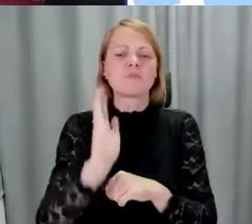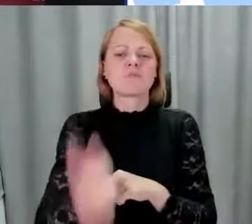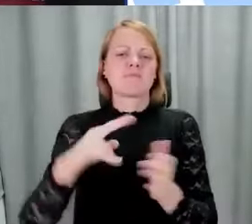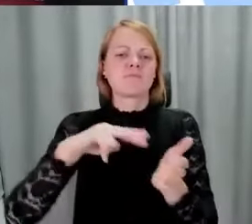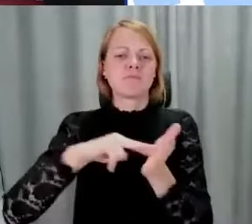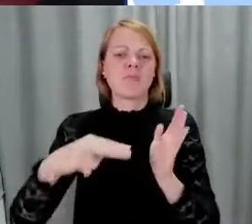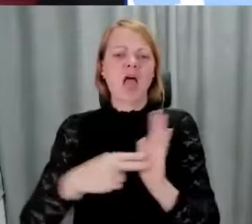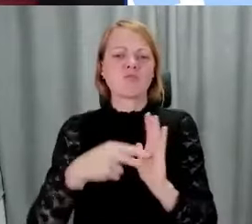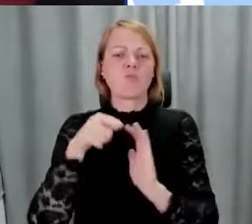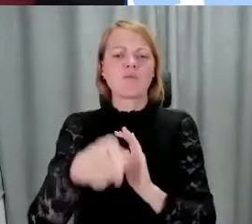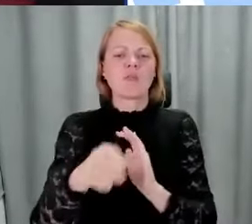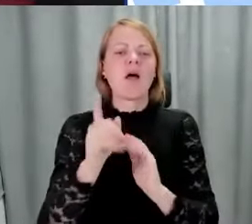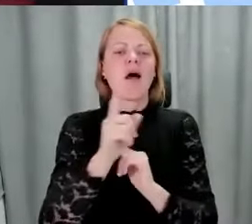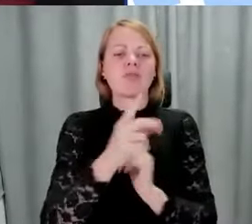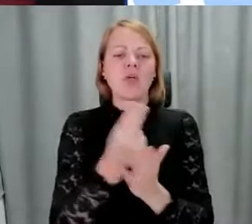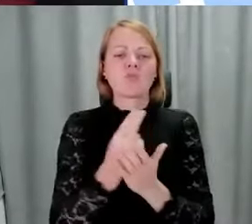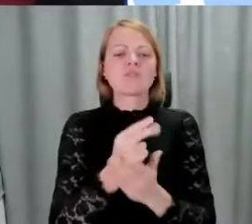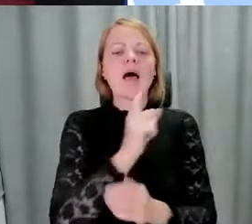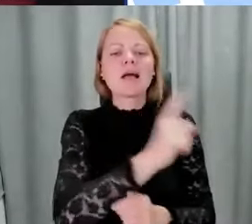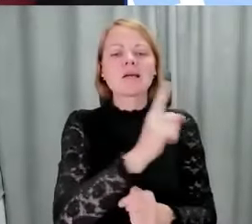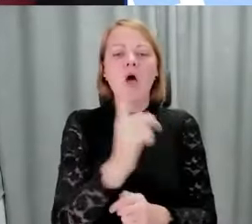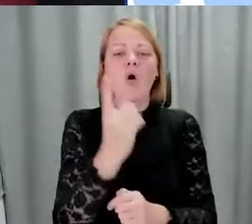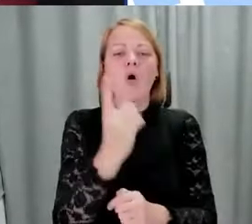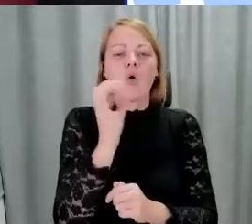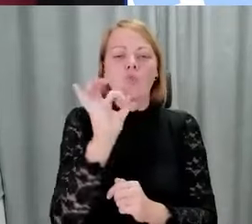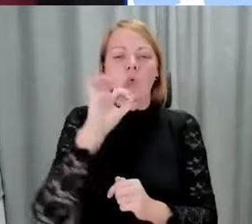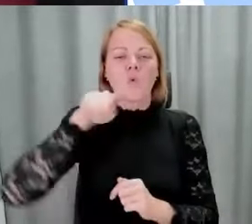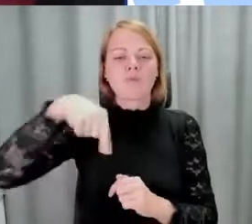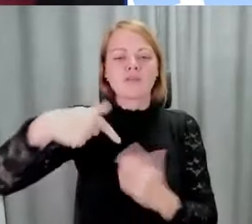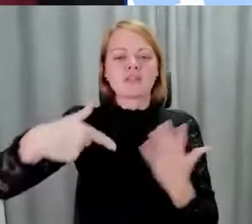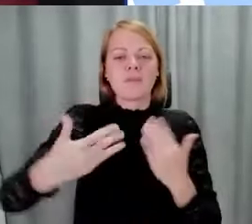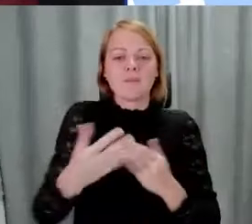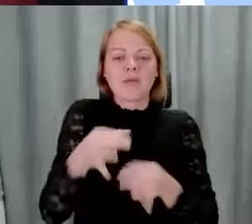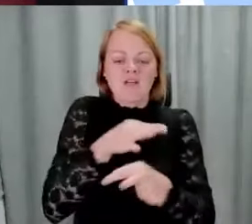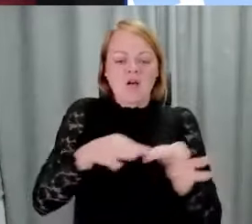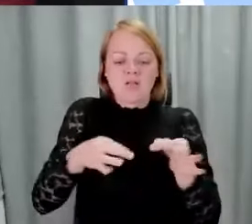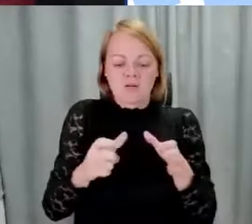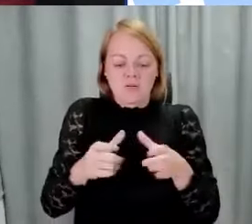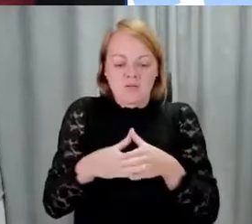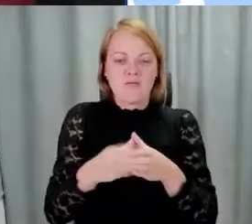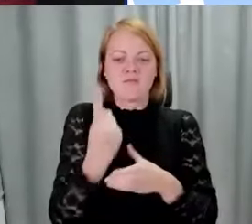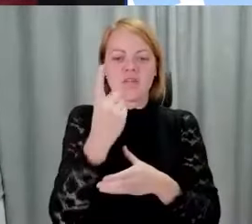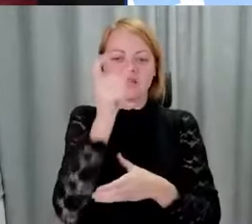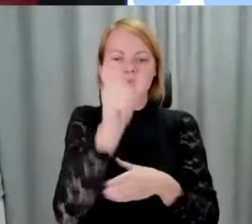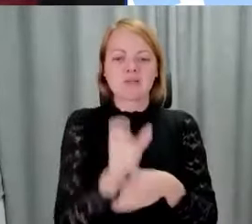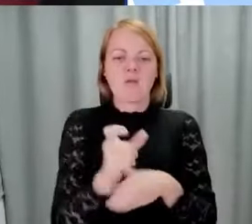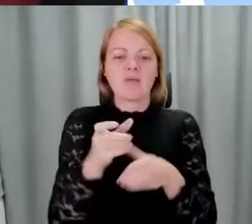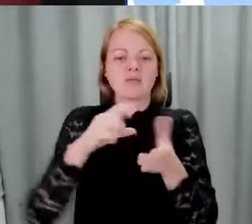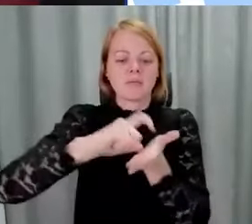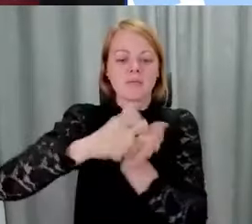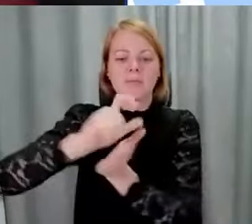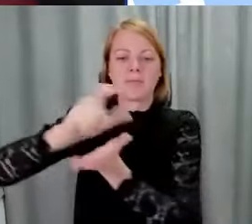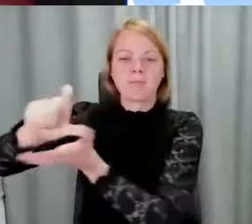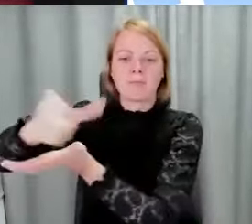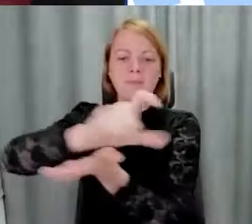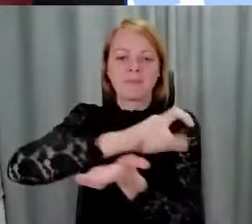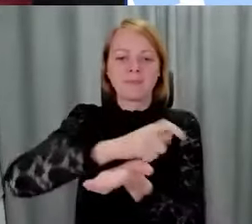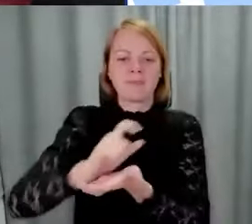nenozīmē, ka katram cilvēkam būs 0,75 kvadrātmetra liela telpa un tādas ļoti daudz mazas telpiņas. Nē, to